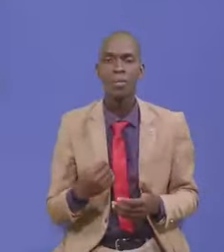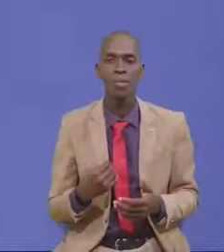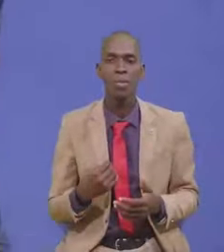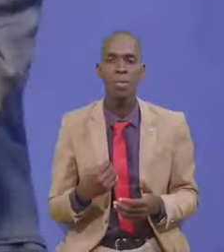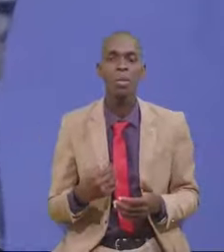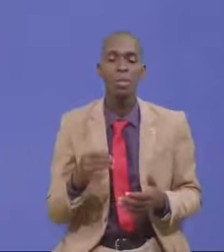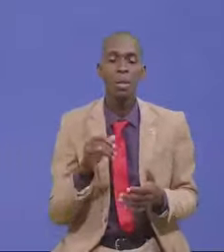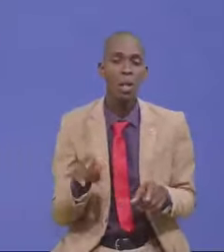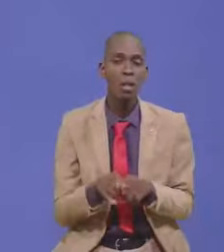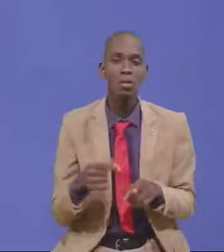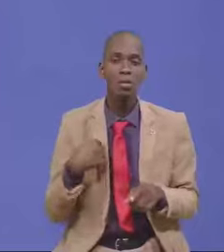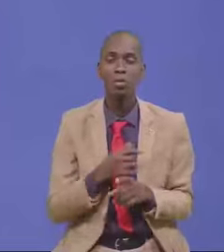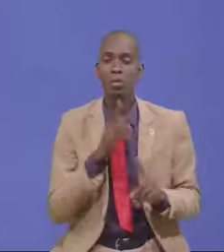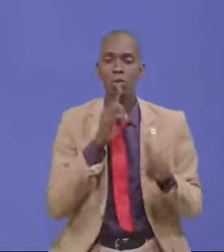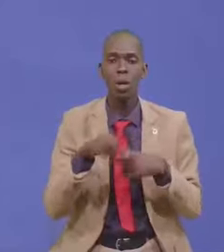comme nous parlons de la poursuite,